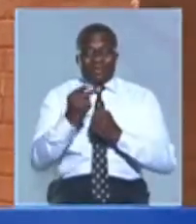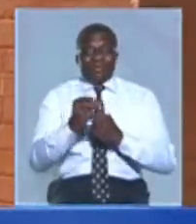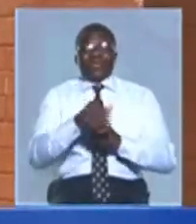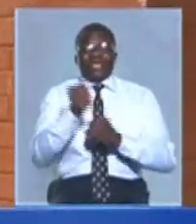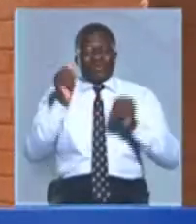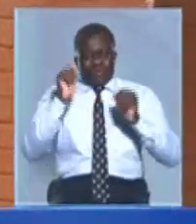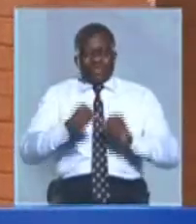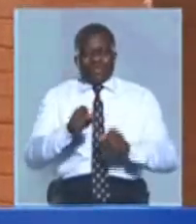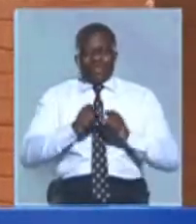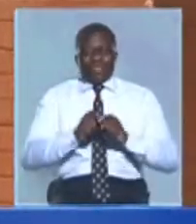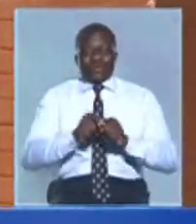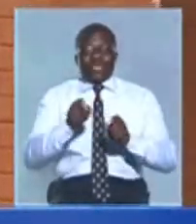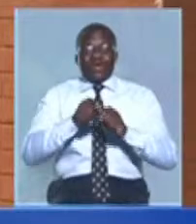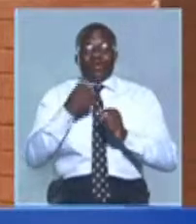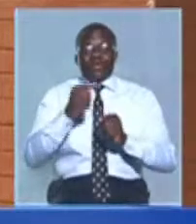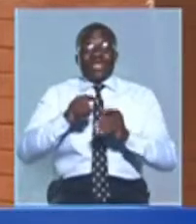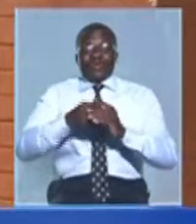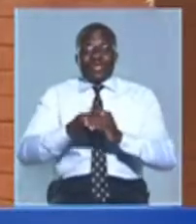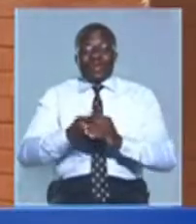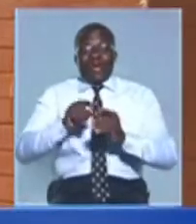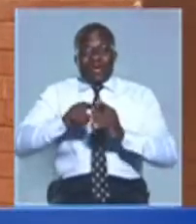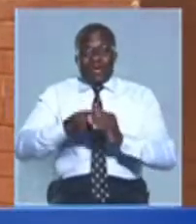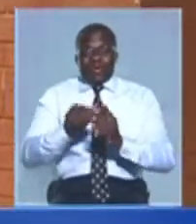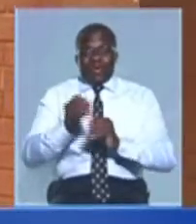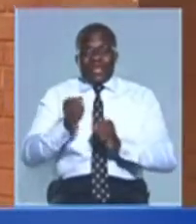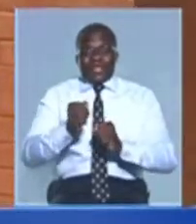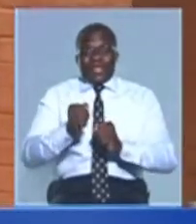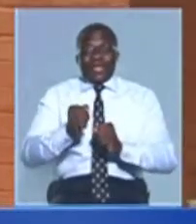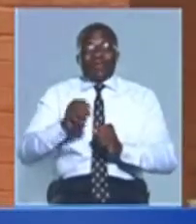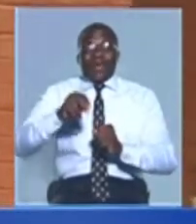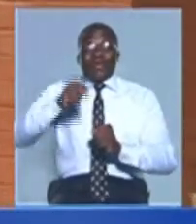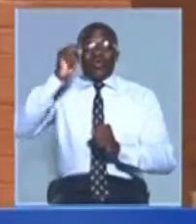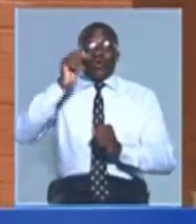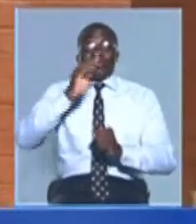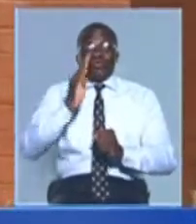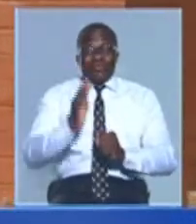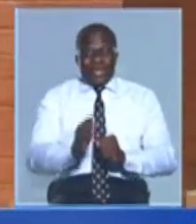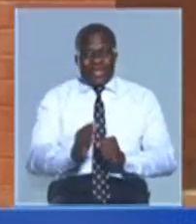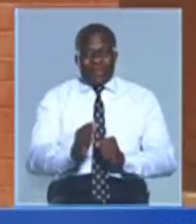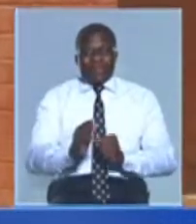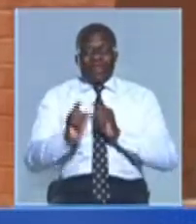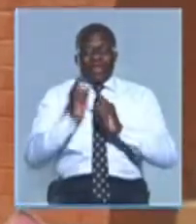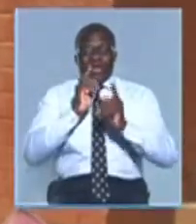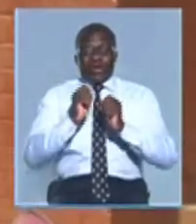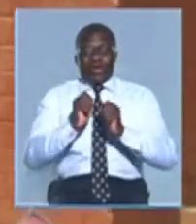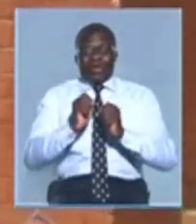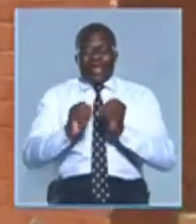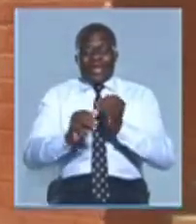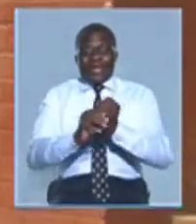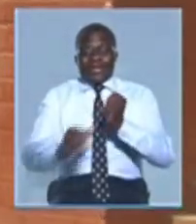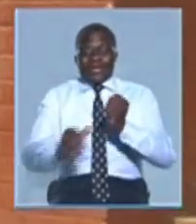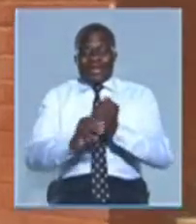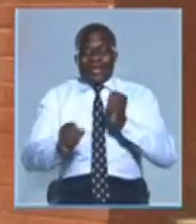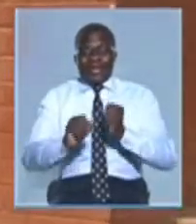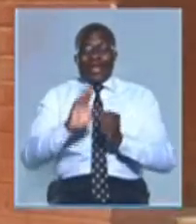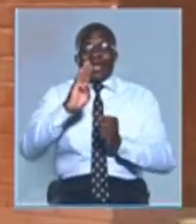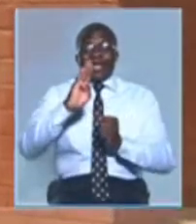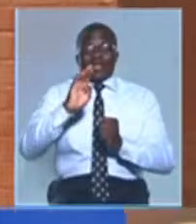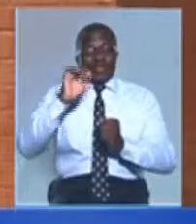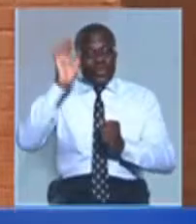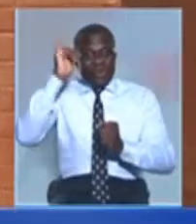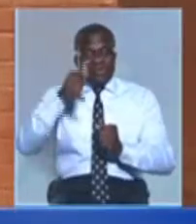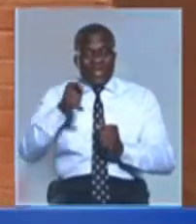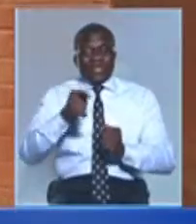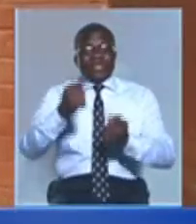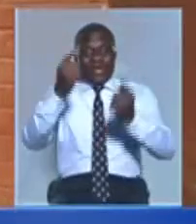d'autres possibilités. Parce que comme je disais au départ, on a commencé par le nord du Bénin parce qu'on parlait de la bouse de vache. Mais quand vous descendez